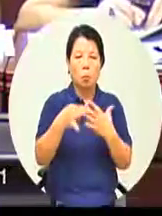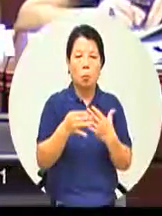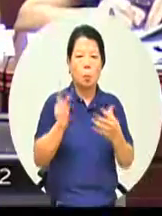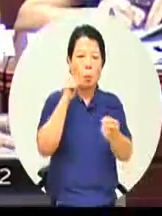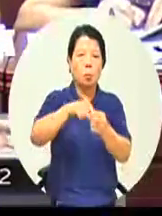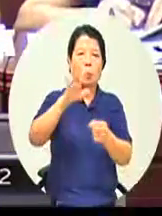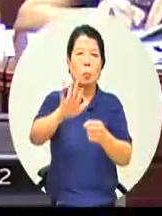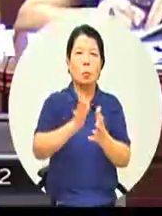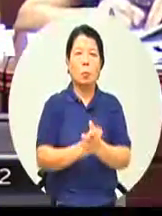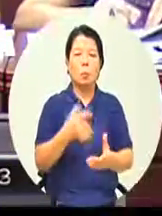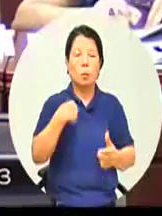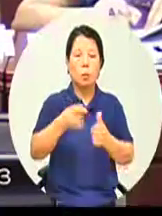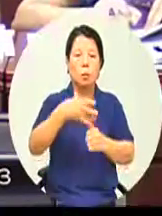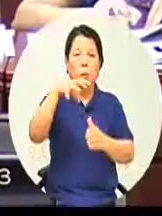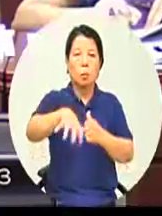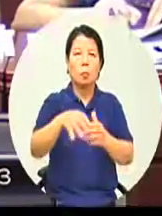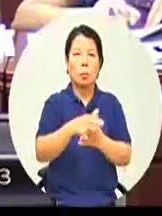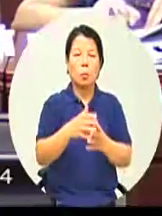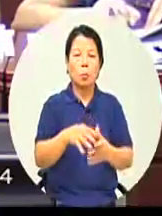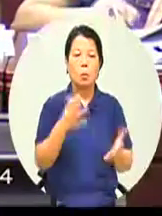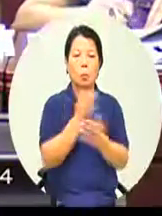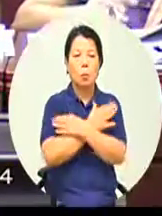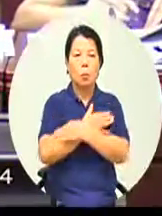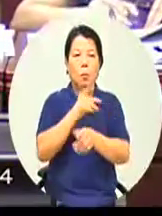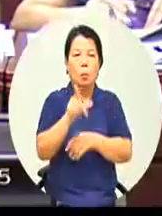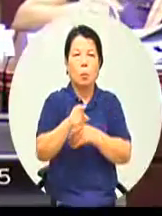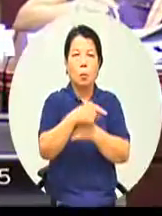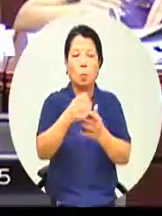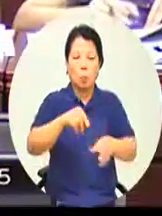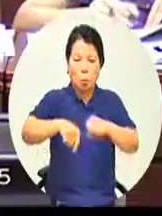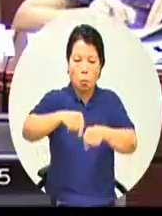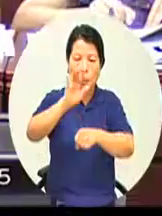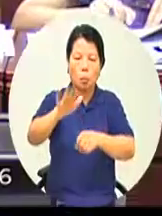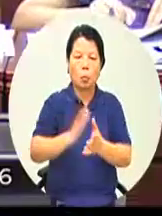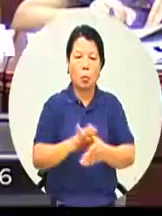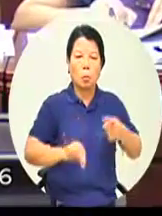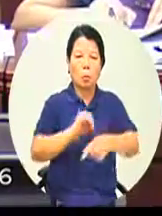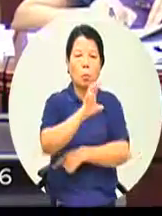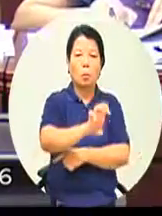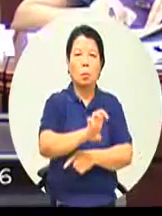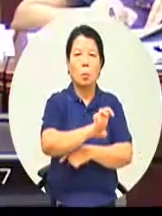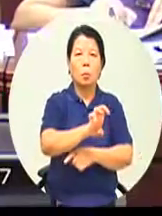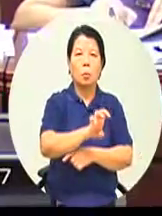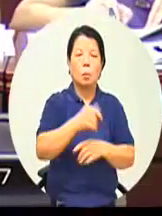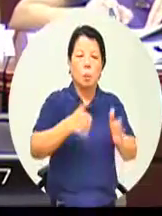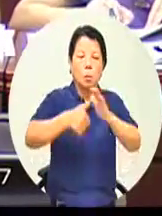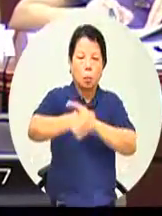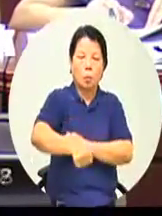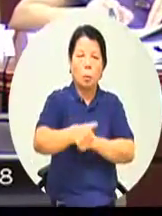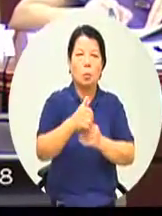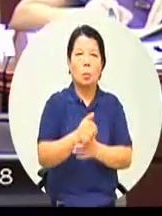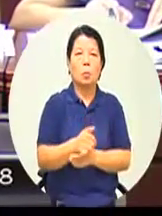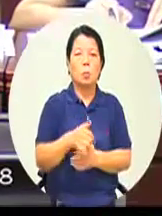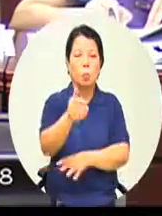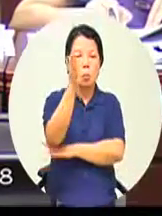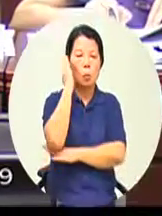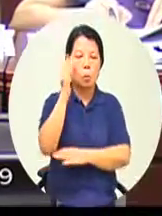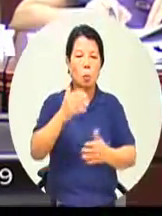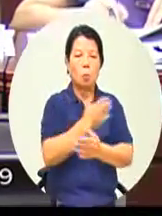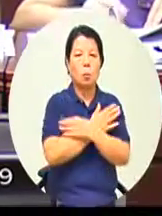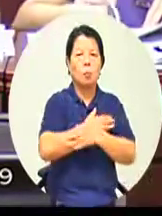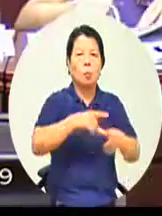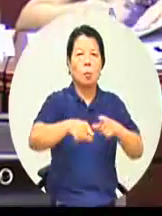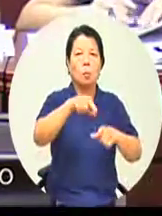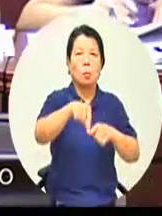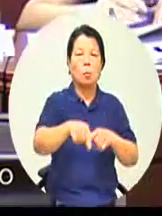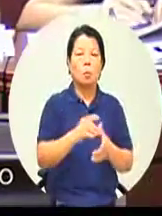以教育局幼儿科已经做了这个规划哦。我们如果要达到40%是进入这个公共的托育系统，